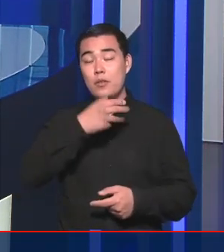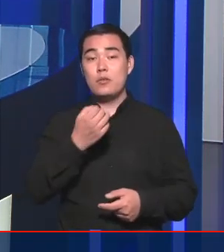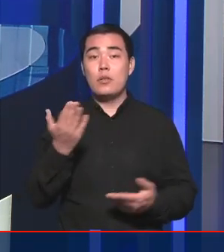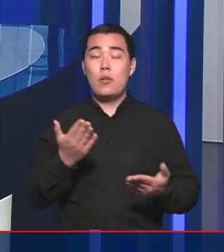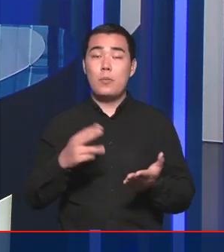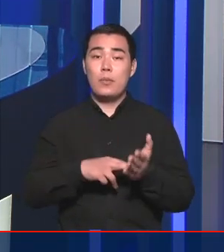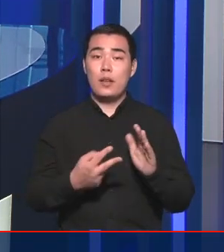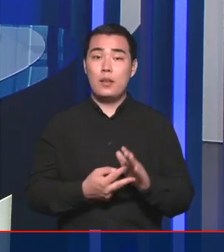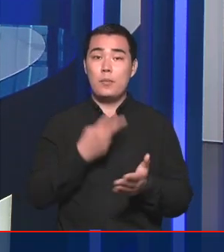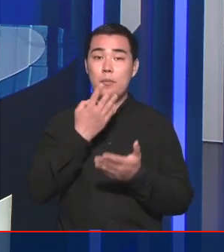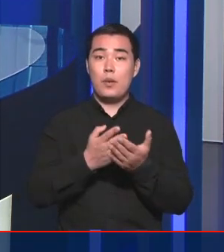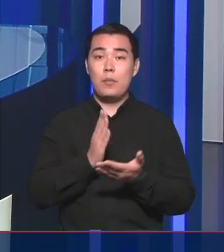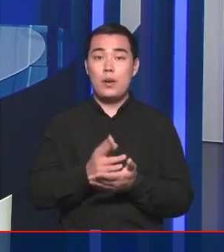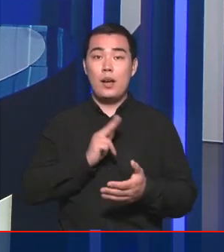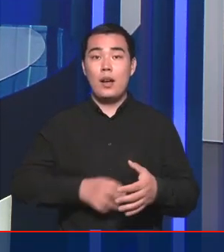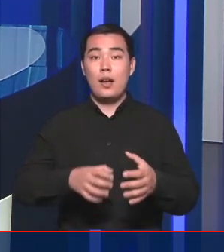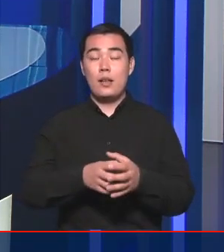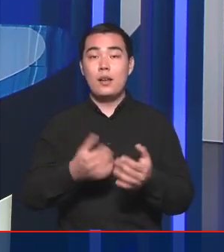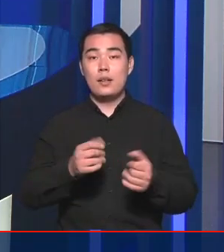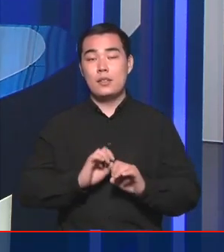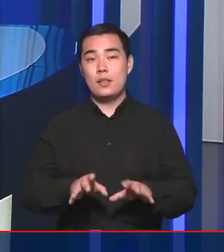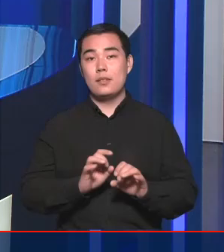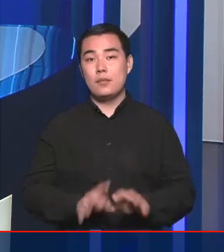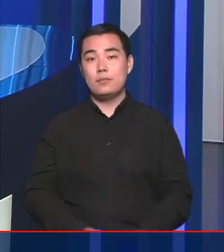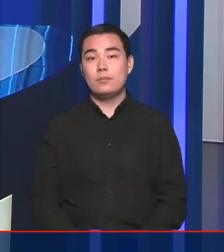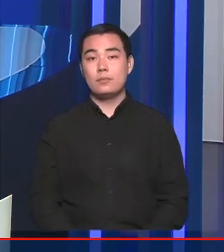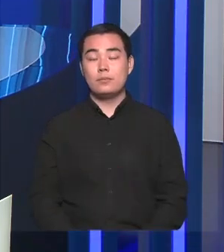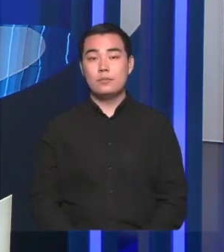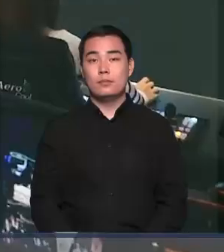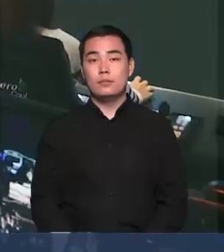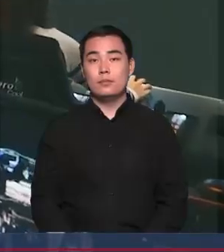қандай жобалар көрсетіледі? Ол туралы әріптесім Асылбек Тойбек тарқатады.